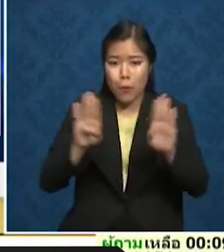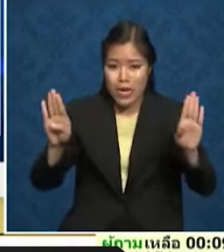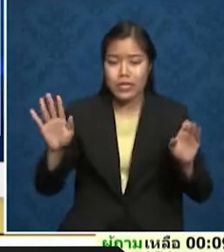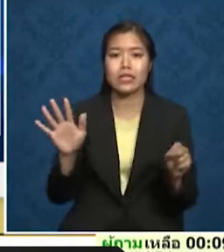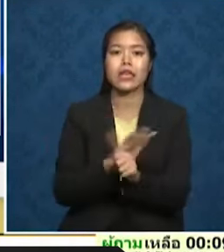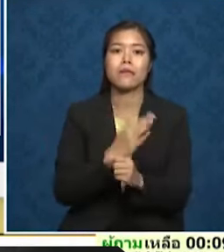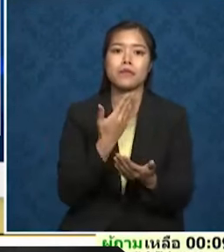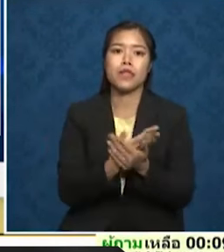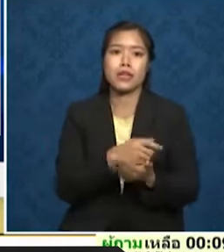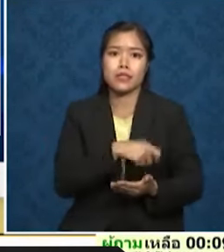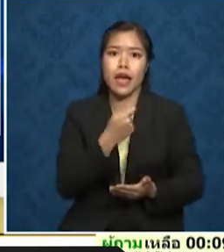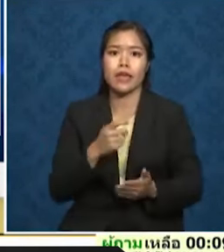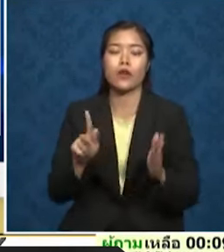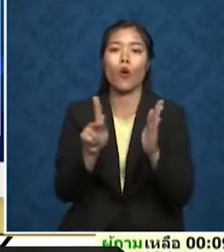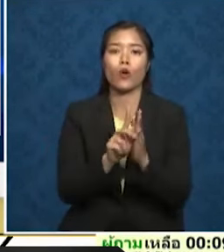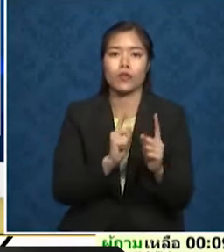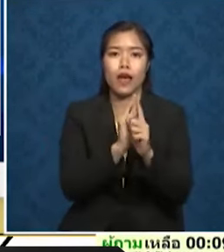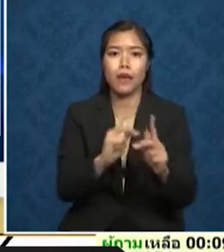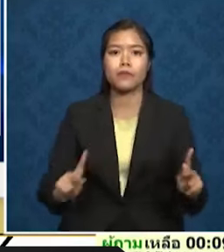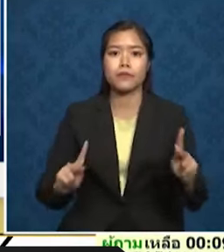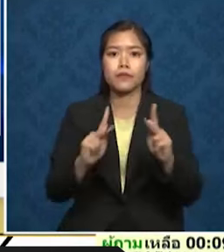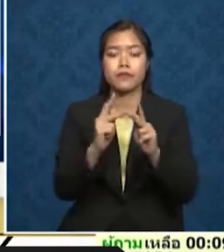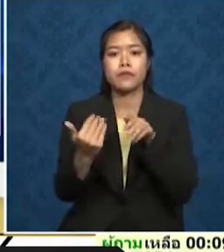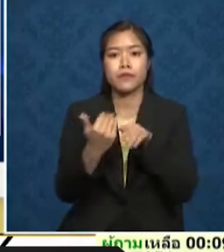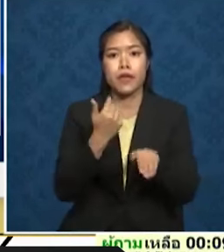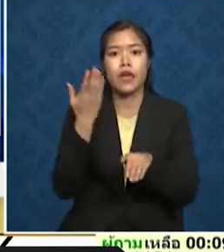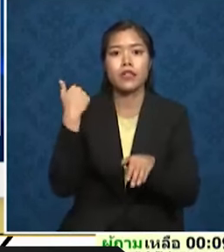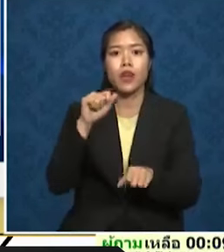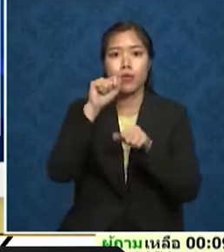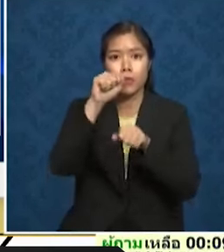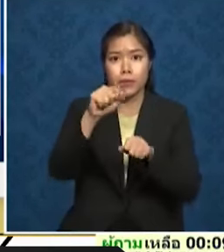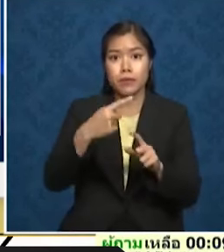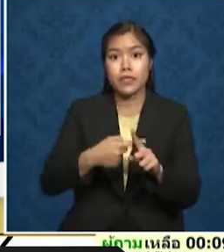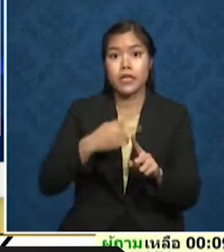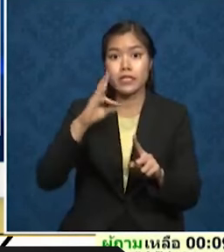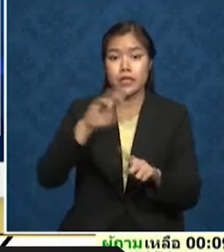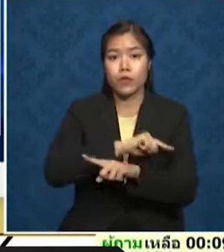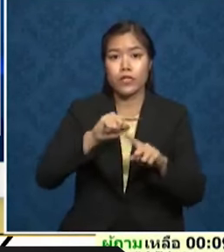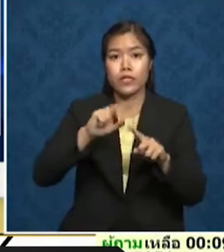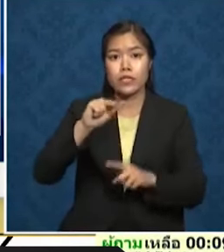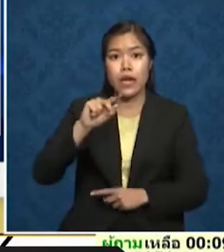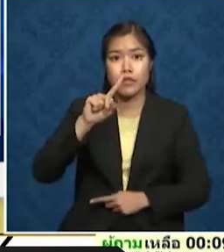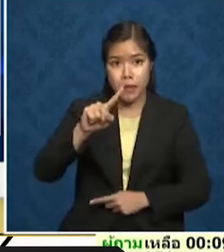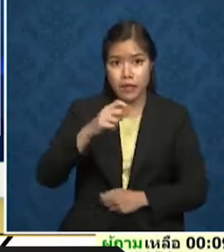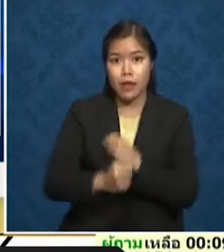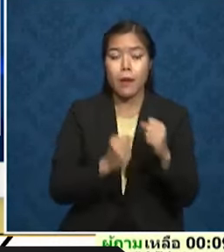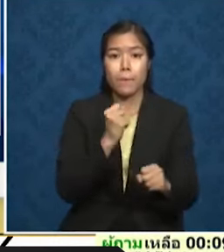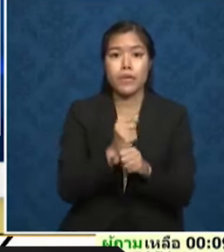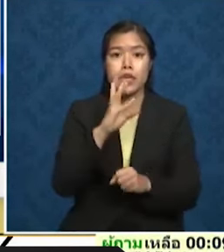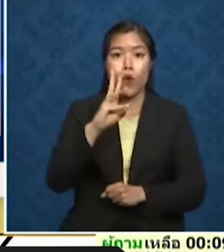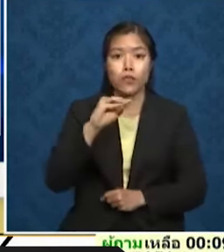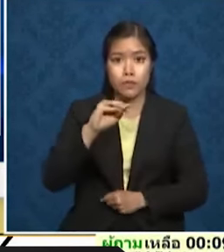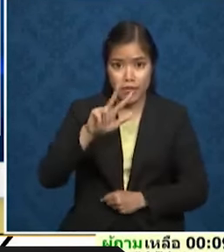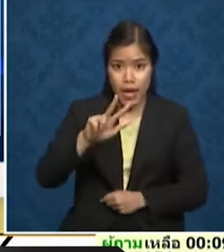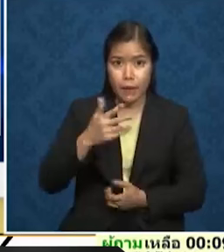ฎกระทรวงของคมนาคมที่ประกาศไปเมื่อวันที่31กรกฎาคมปี2563เรื่องการกำหนด